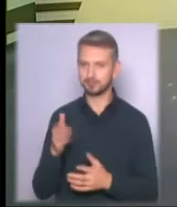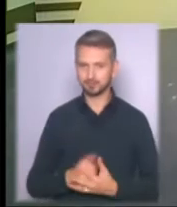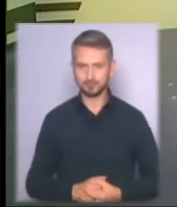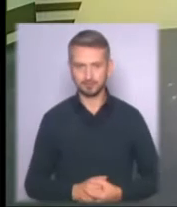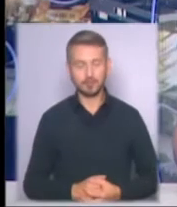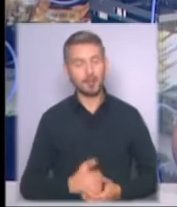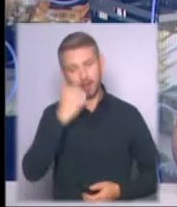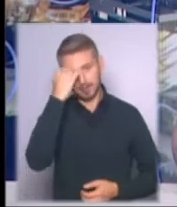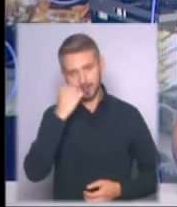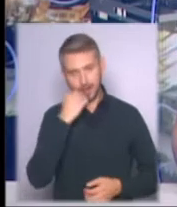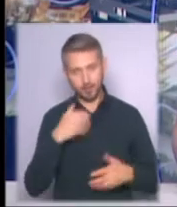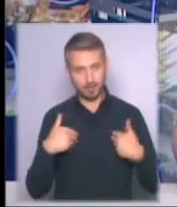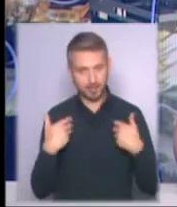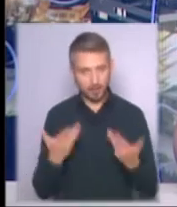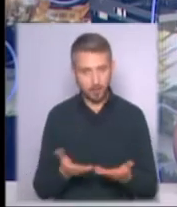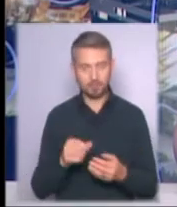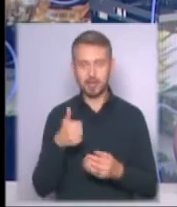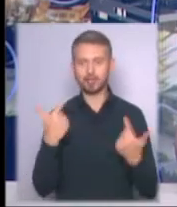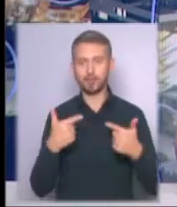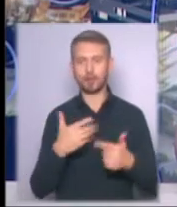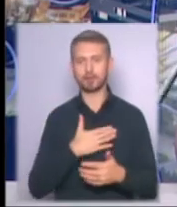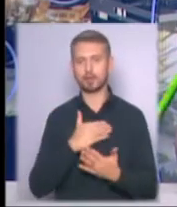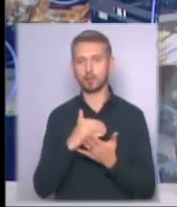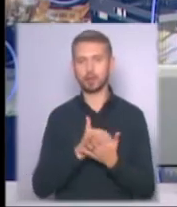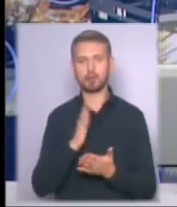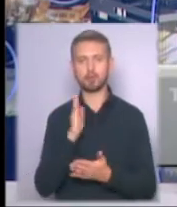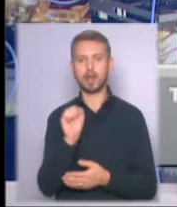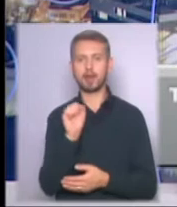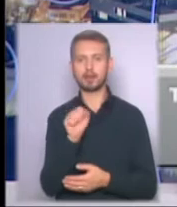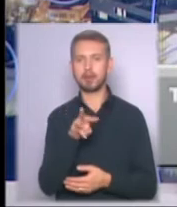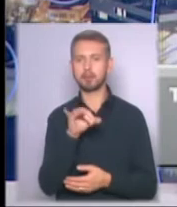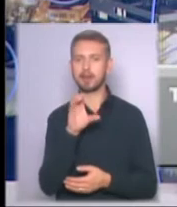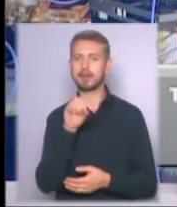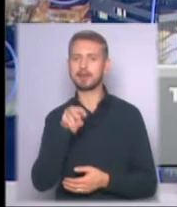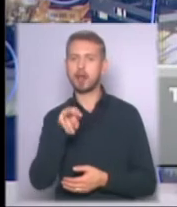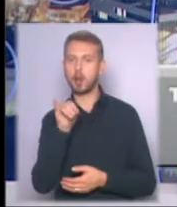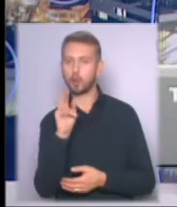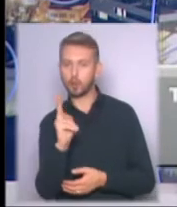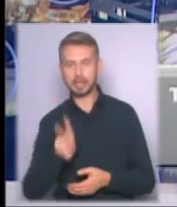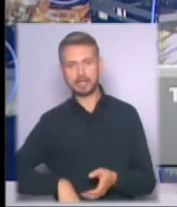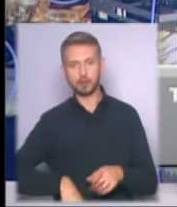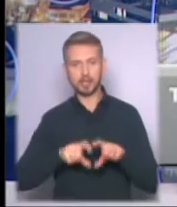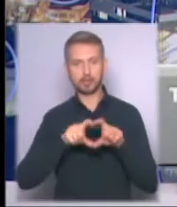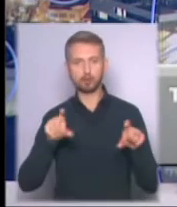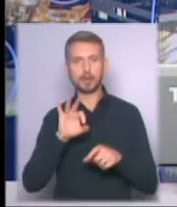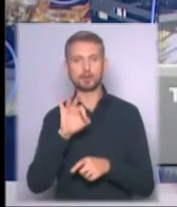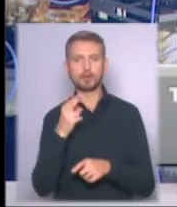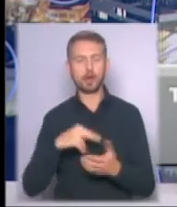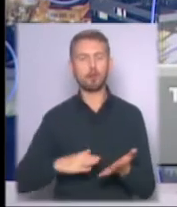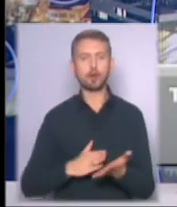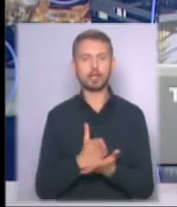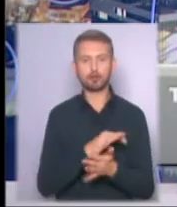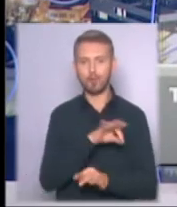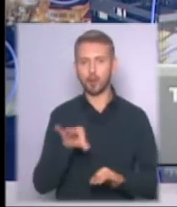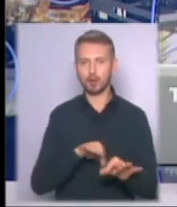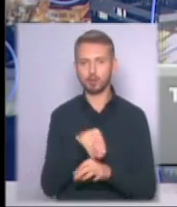Дякую, Марія. Вітаю тебе. Першим гостем сьогоднішньої столиці буде Андрій Миселюк, директор Інституту соціально-політичного